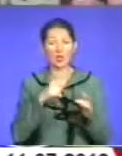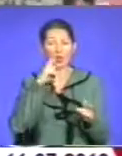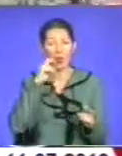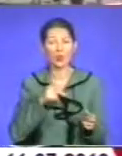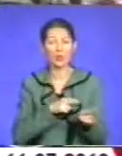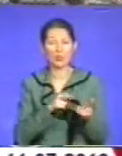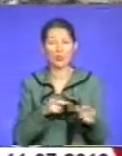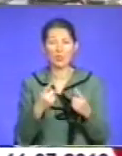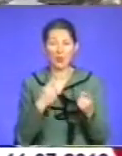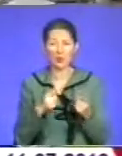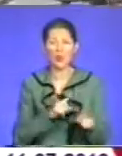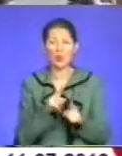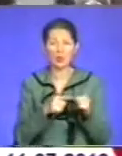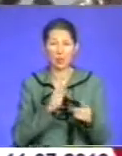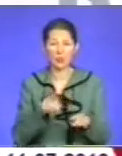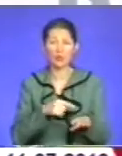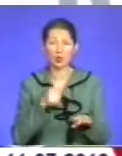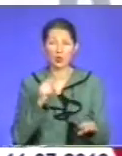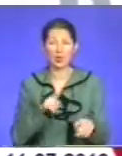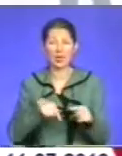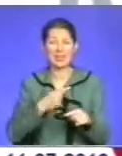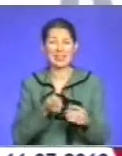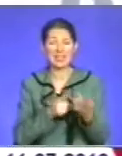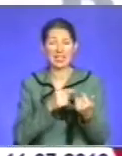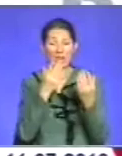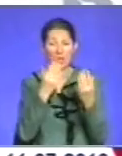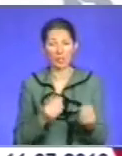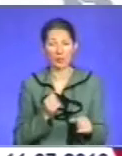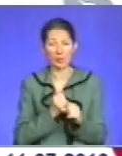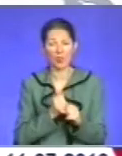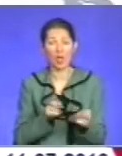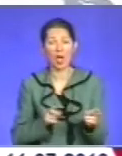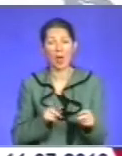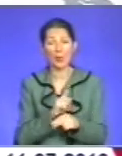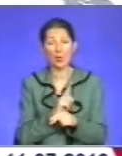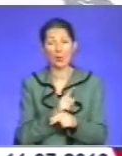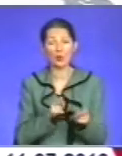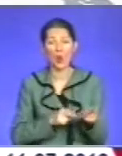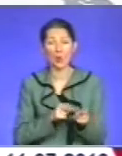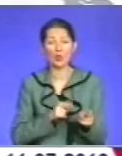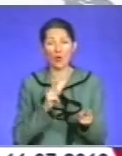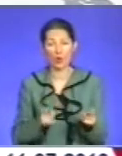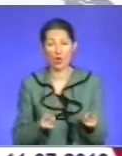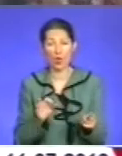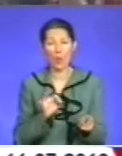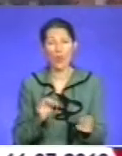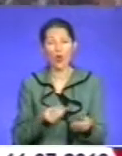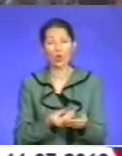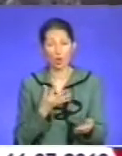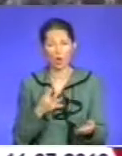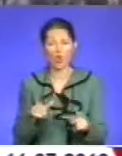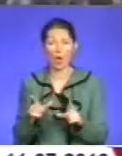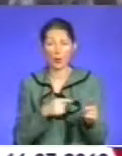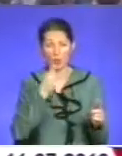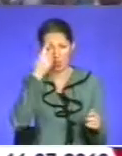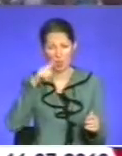йдеться, що зміни стануть відчутними за кілька днів. Працівники Тернопільського залізничного вокзалу про здорожчання проїзду знають,